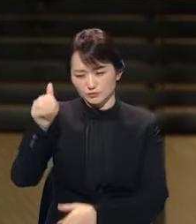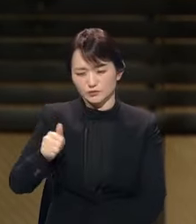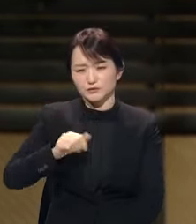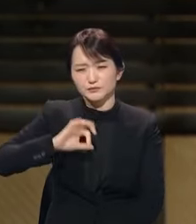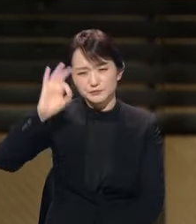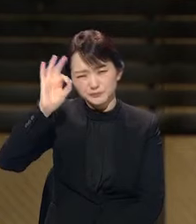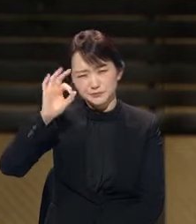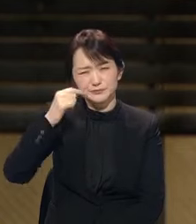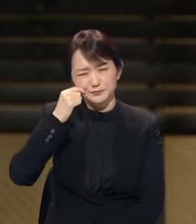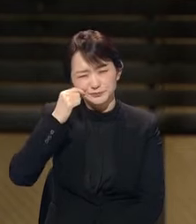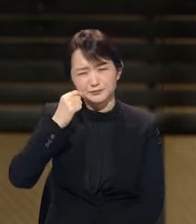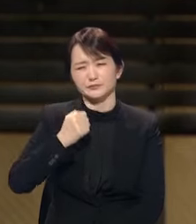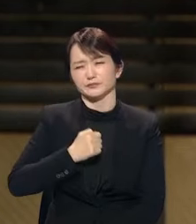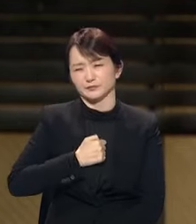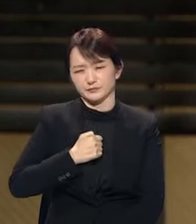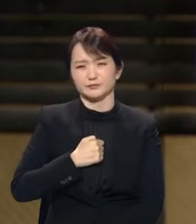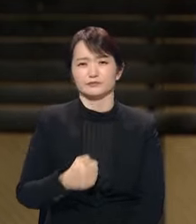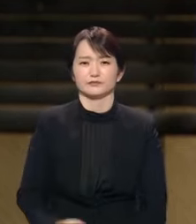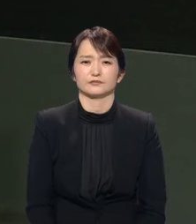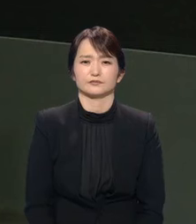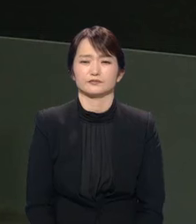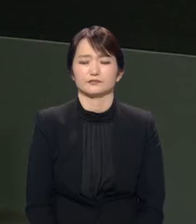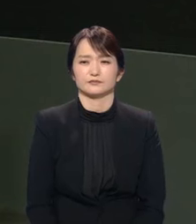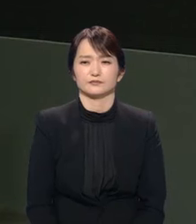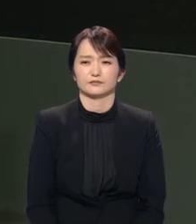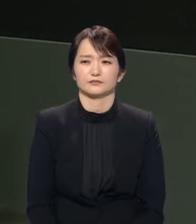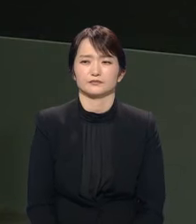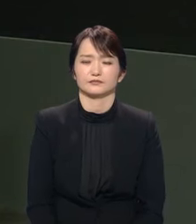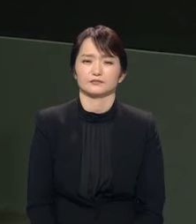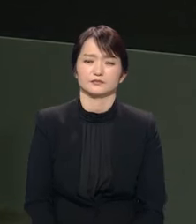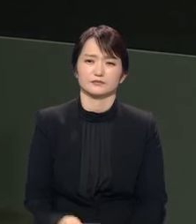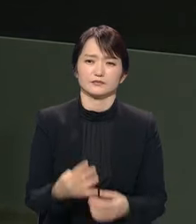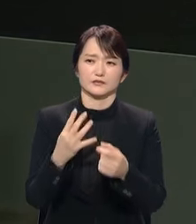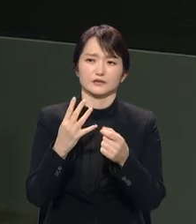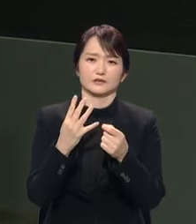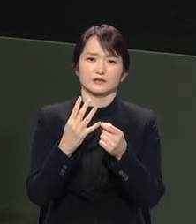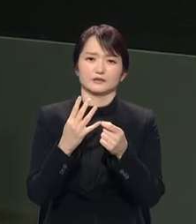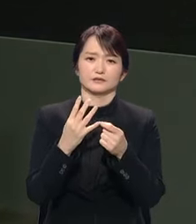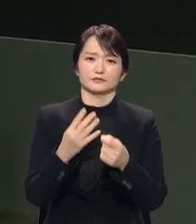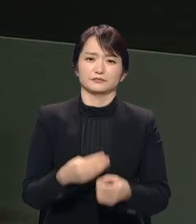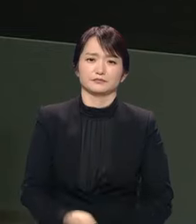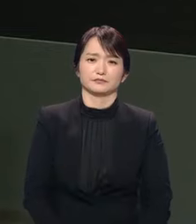합니다. 답답한 상황입니다. 자, 그렇군요. 알겠습니다. 자, 다음 또 이어가죠.